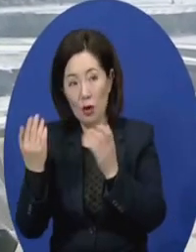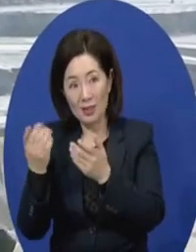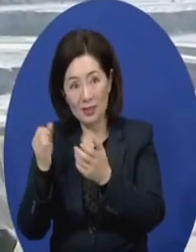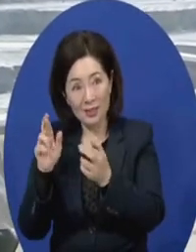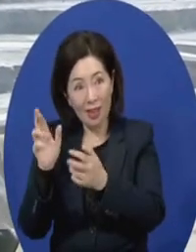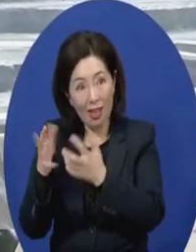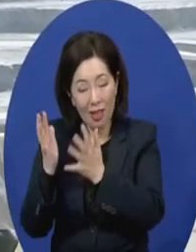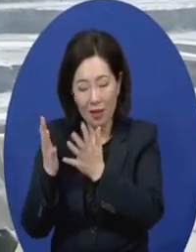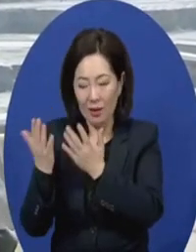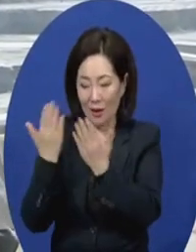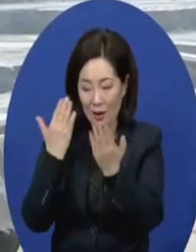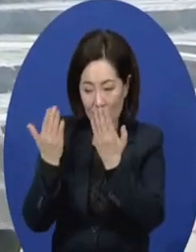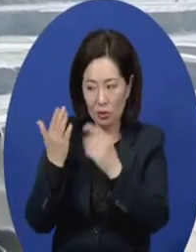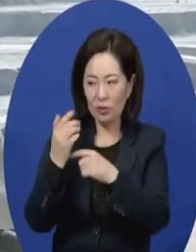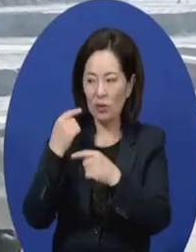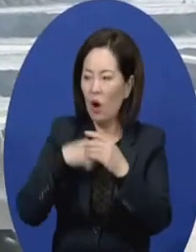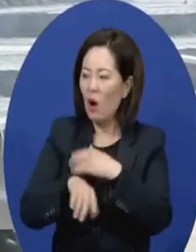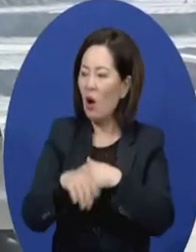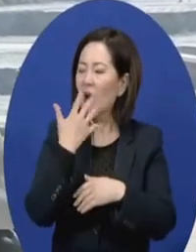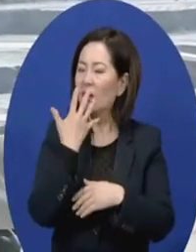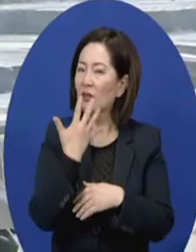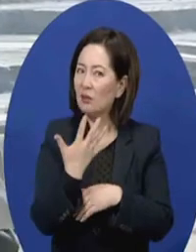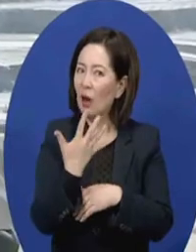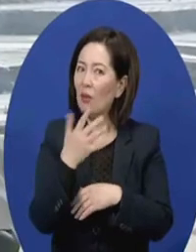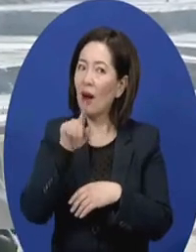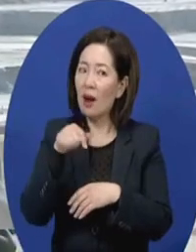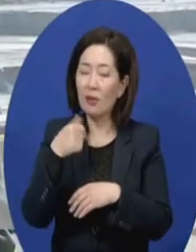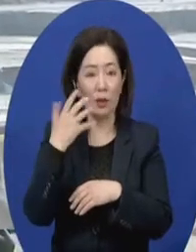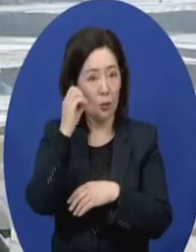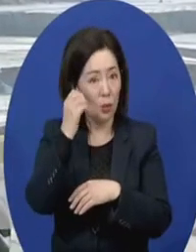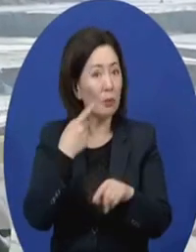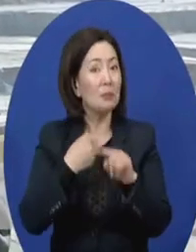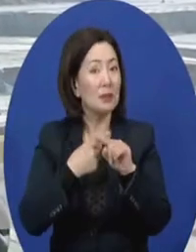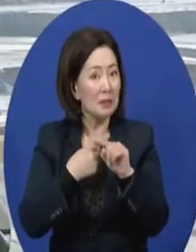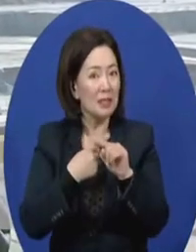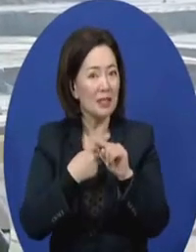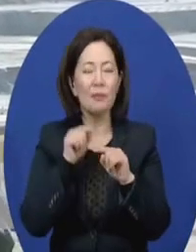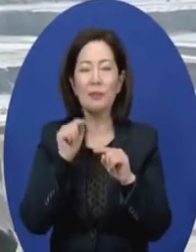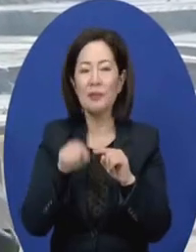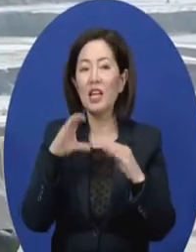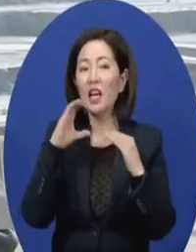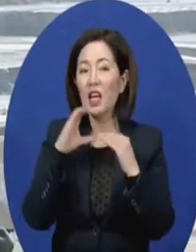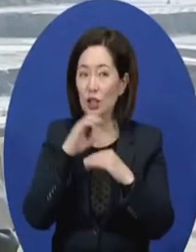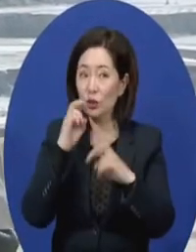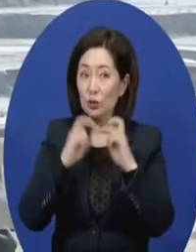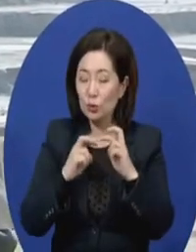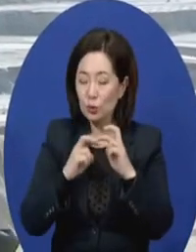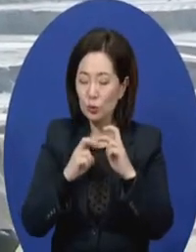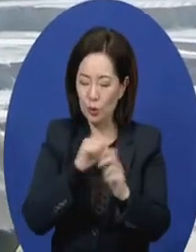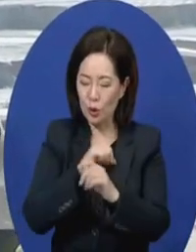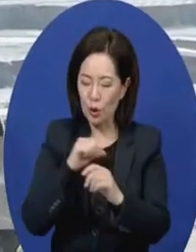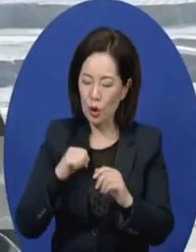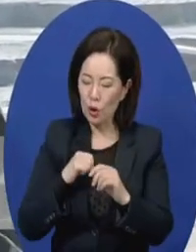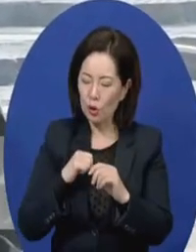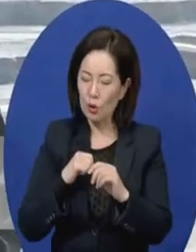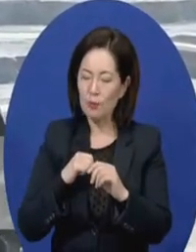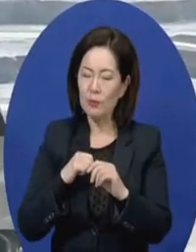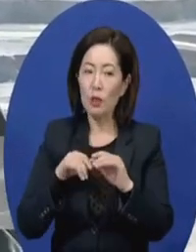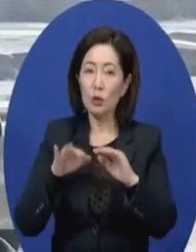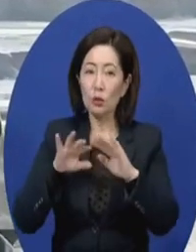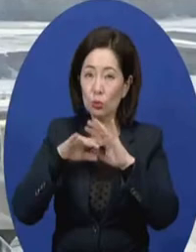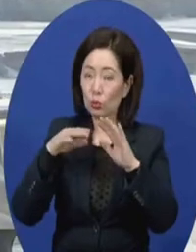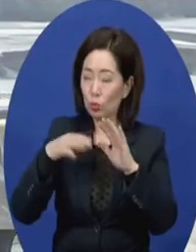үйлдвэрлэлт нэг 5.5 хувиар одоо нэмэгдсэн гэсэн юм үзүүлэлт байгаа. Мөн одоо Эрдэнэт үйлдвэр түүхэндээ улсын